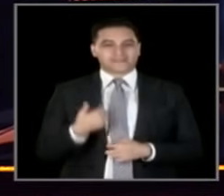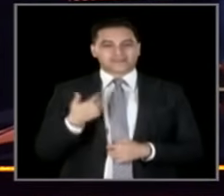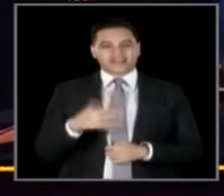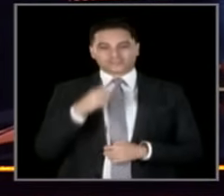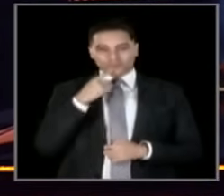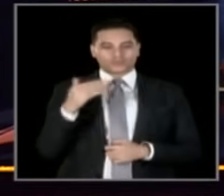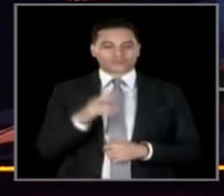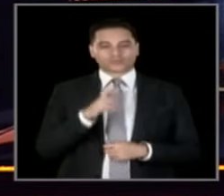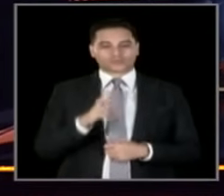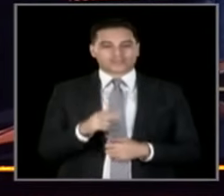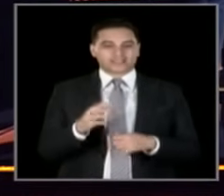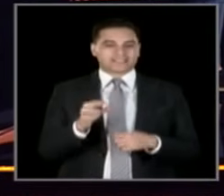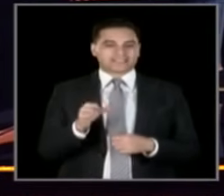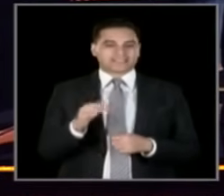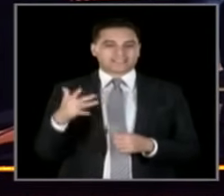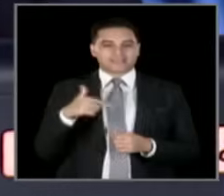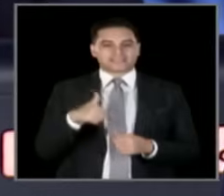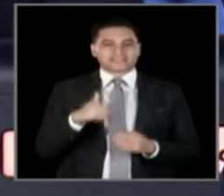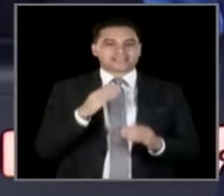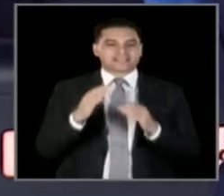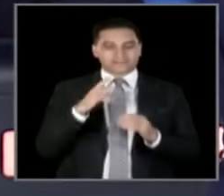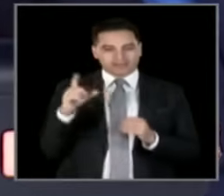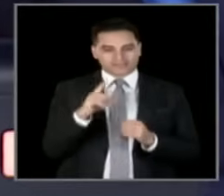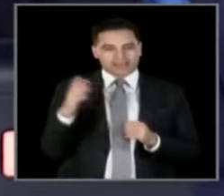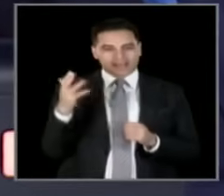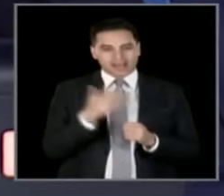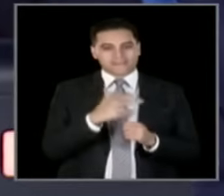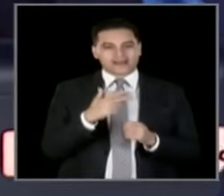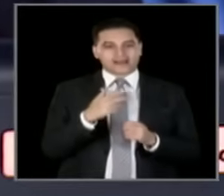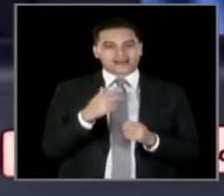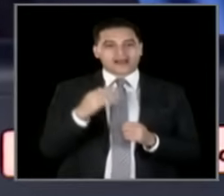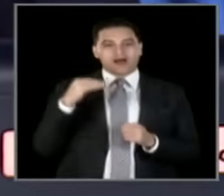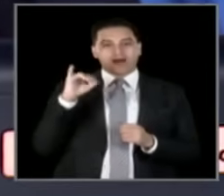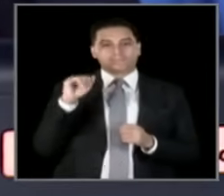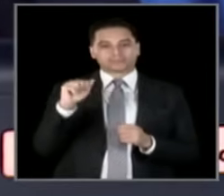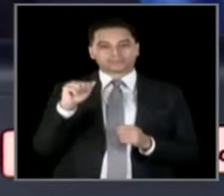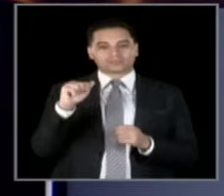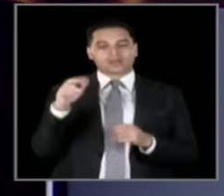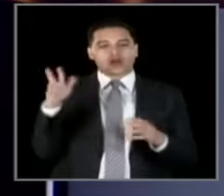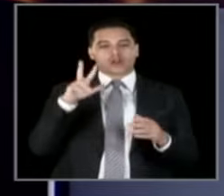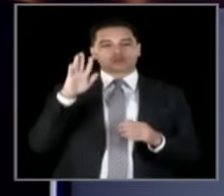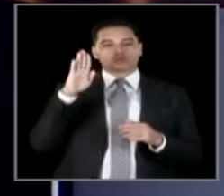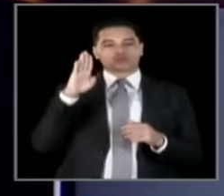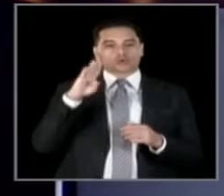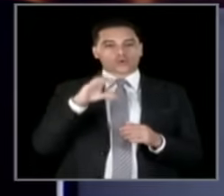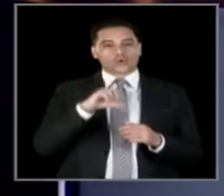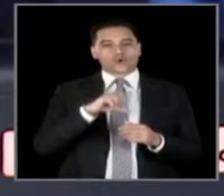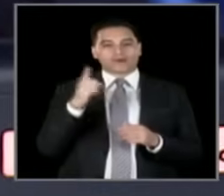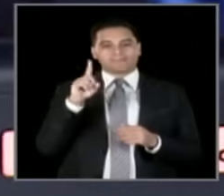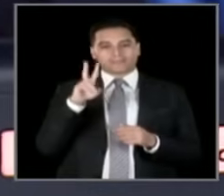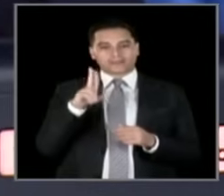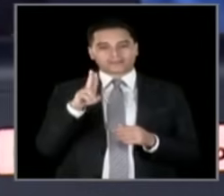ملحقتش أقول السؤال التاسع 6 إجابات صح. حمض الإسكوربيك هو اسم أحد أنواع